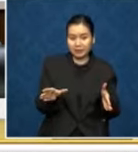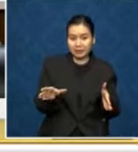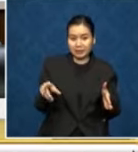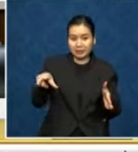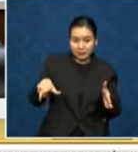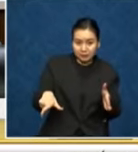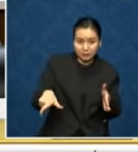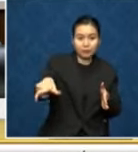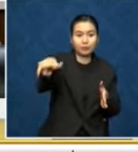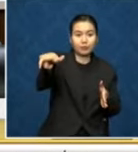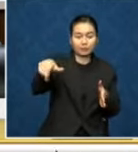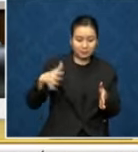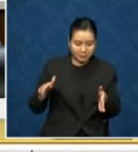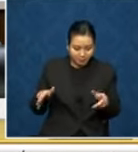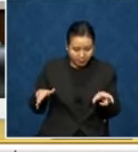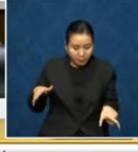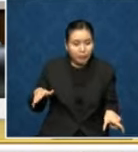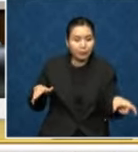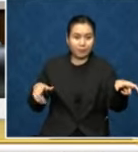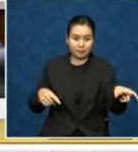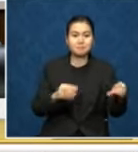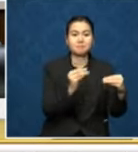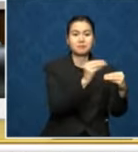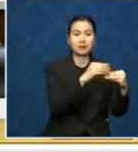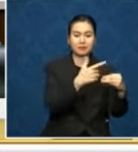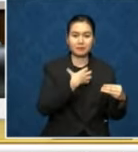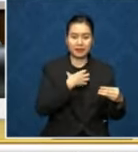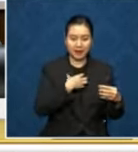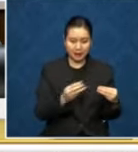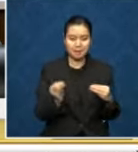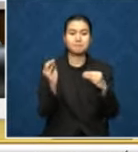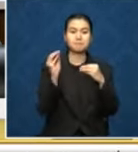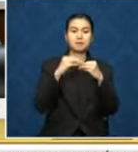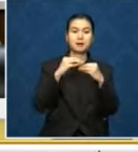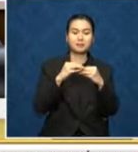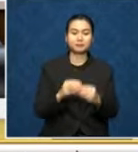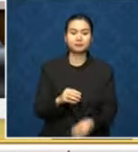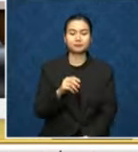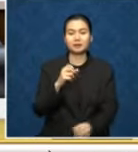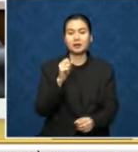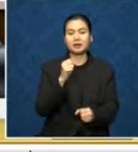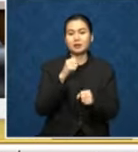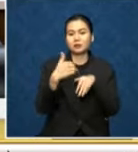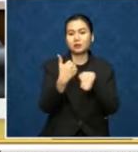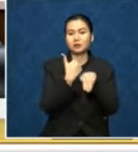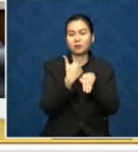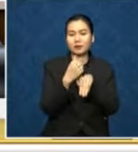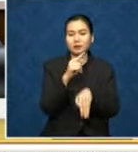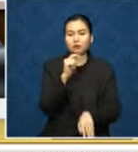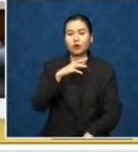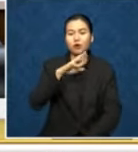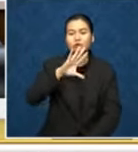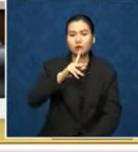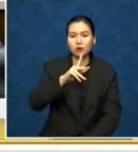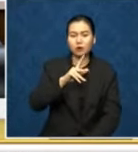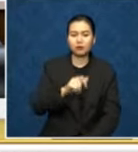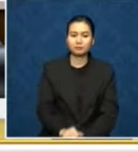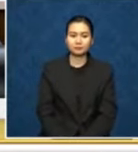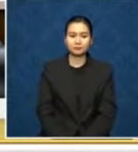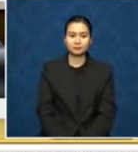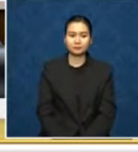วงนึงที่จะดำเนินการขยายต่อก็ขอให้ทางหลวงดำเนินการต่อถนนหมายเลขทช4007เช่นเดียวกันครับ